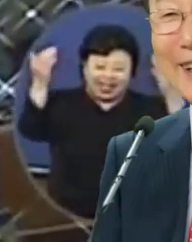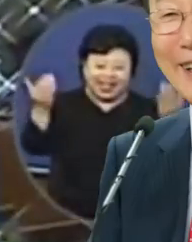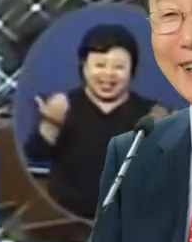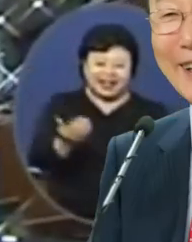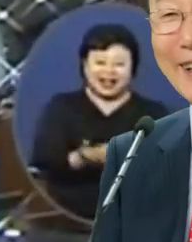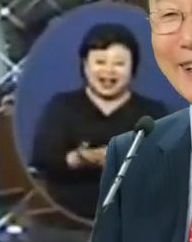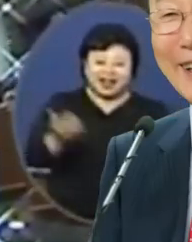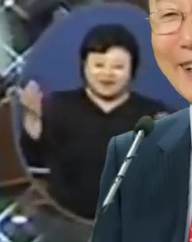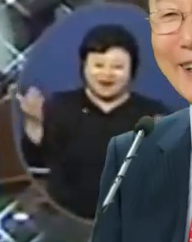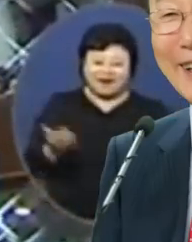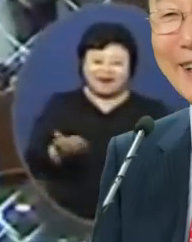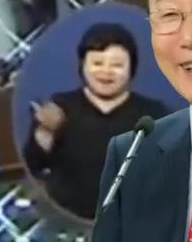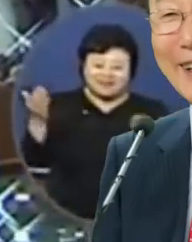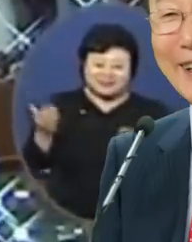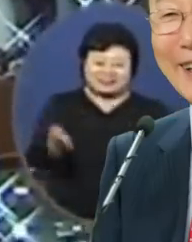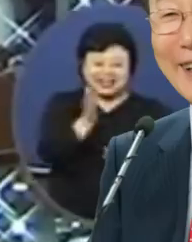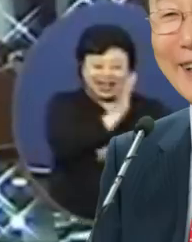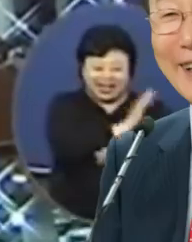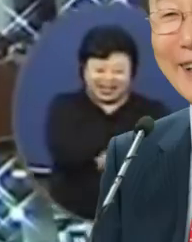내가